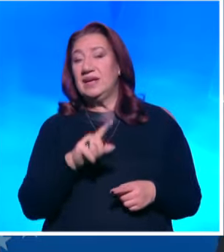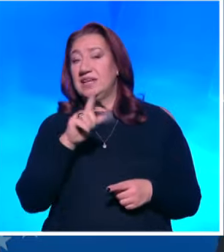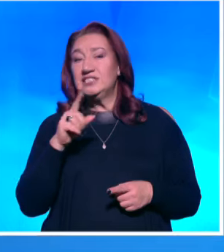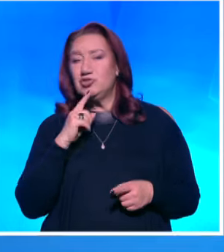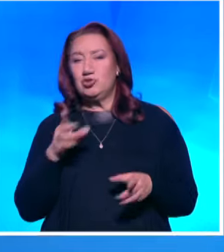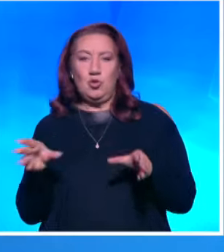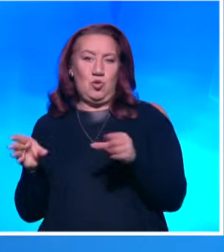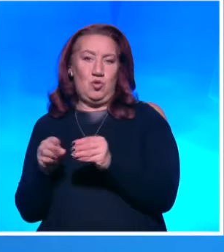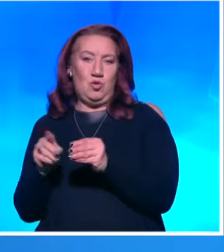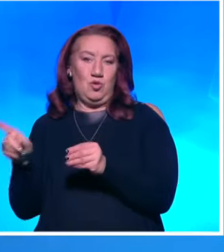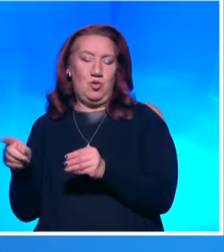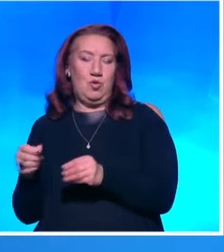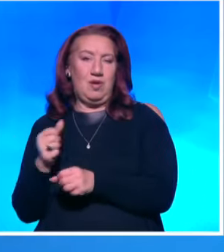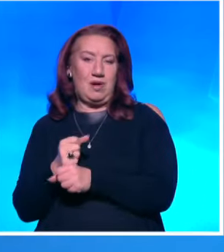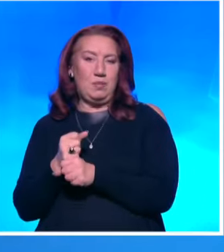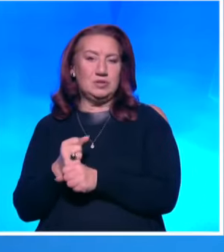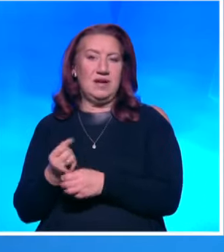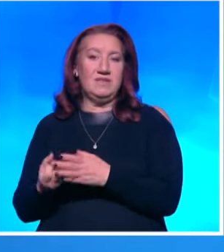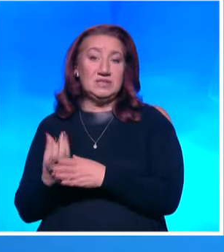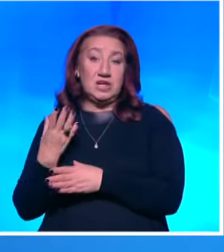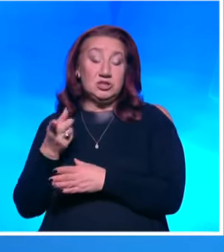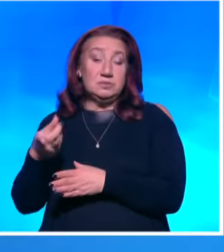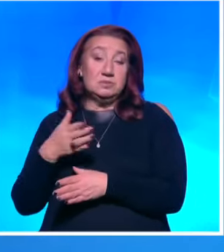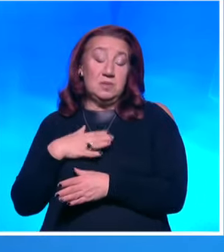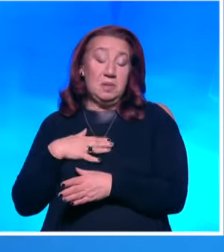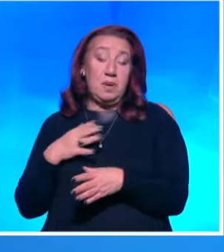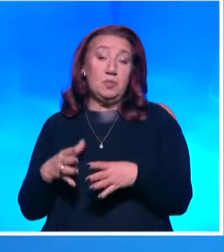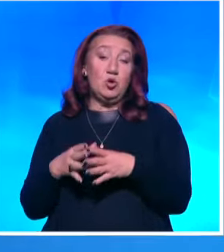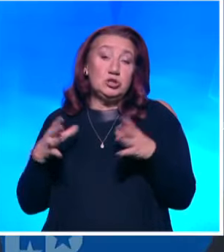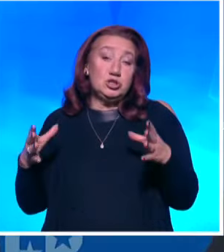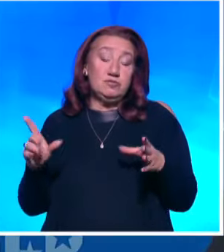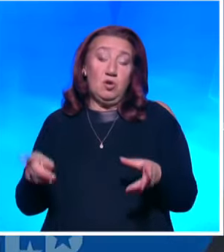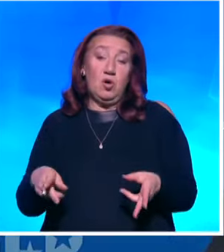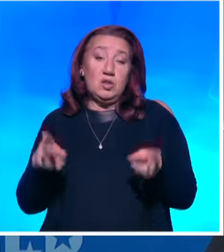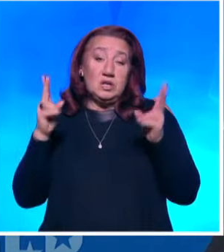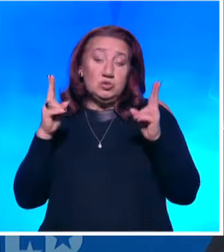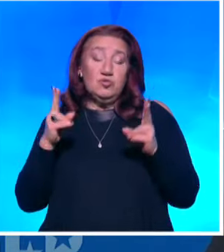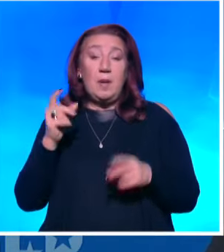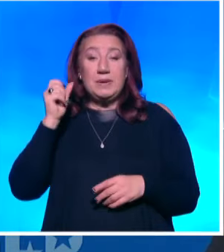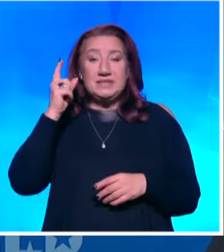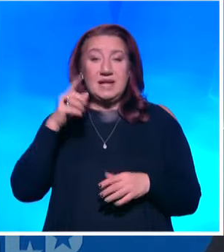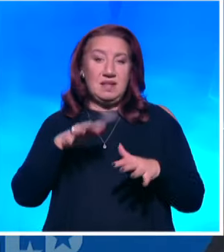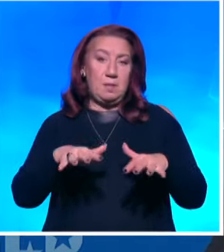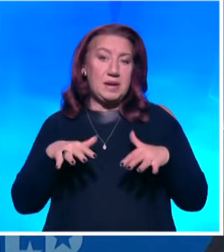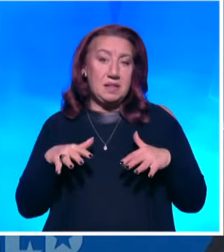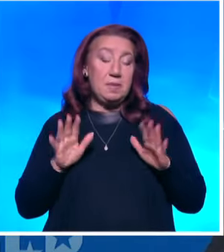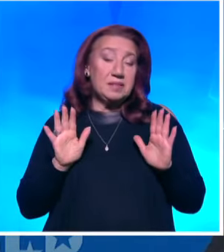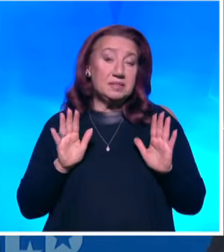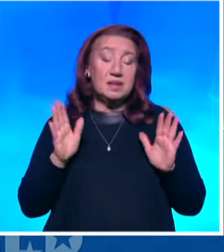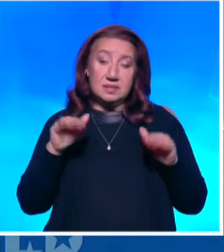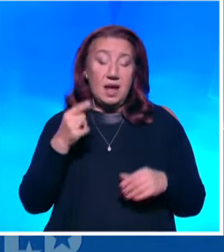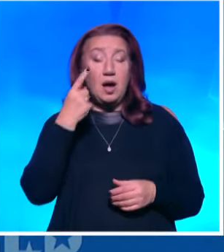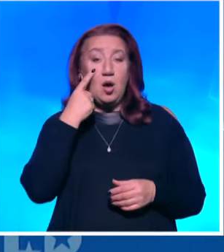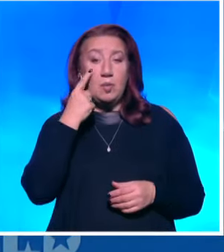възраждане имат си вече мнозинство могат да си гласуват председател на парламента нека да опитат правителство